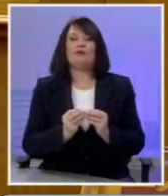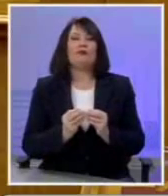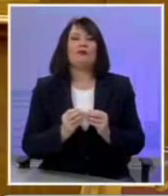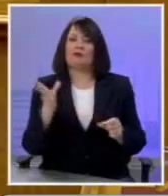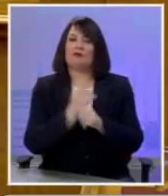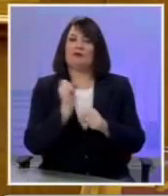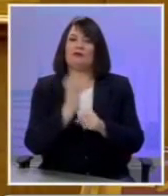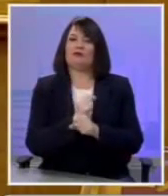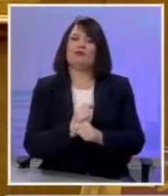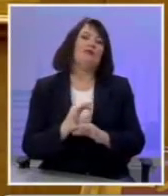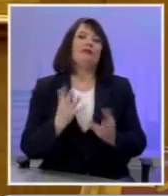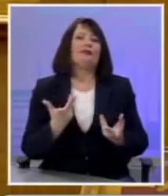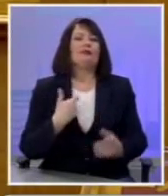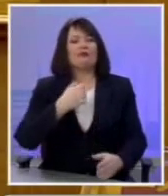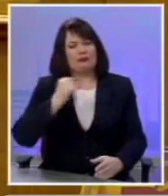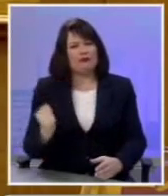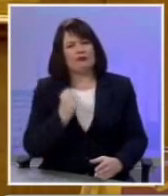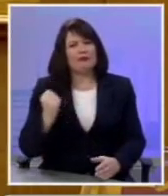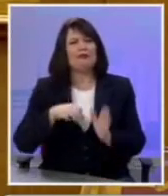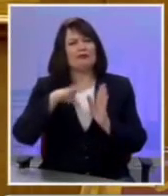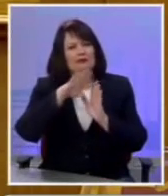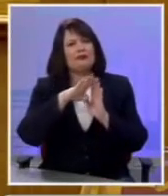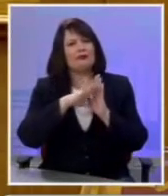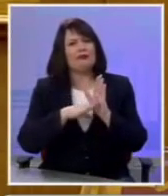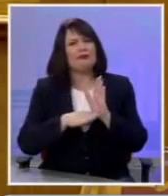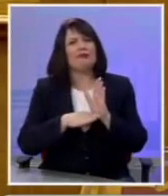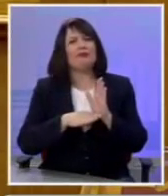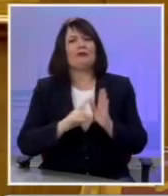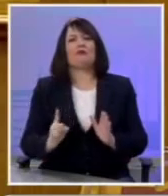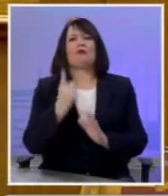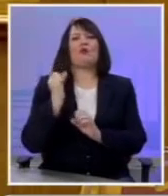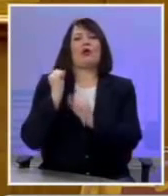επιτεύχθηκαν, επαναλαμβάνω, υπό τον αυστηρό περιορισμό της 1ης Ιανουαρίου,